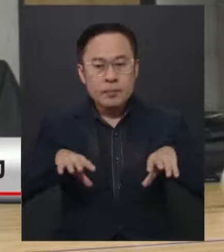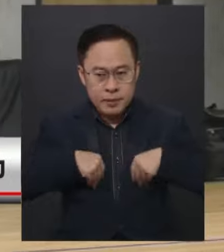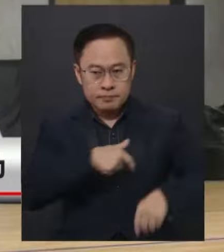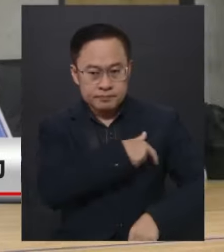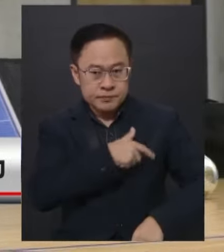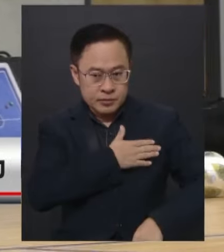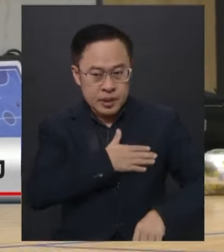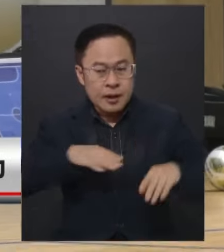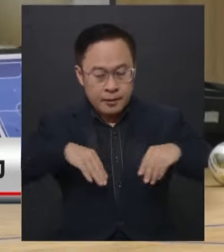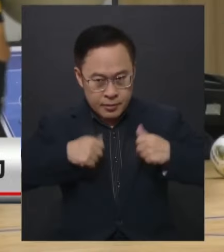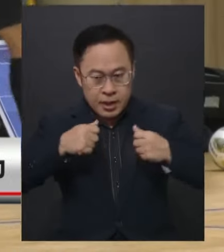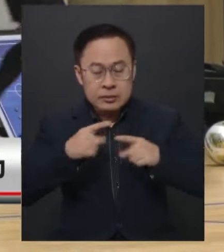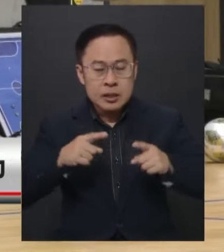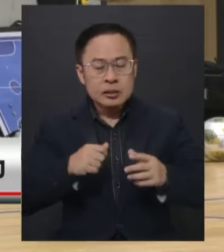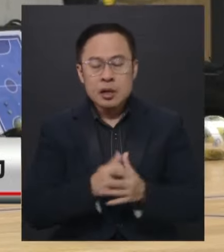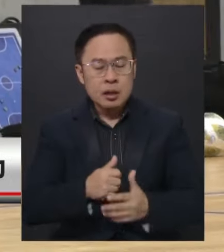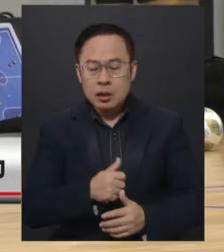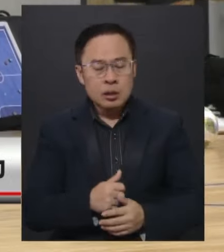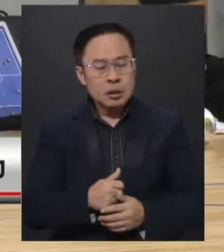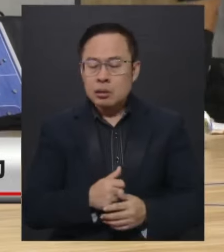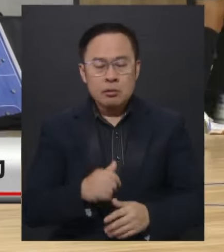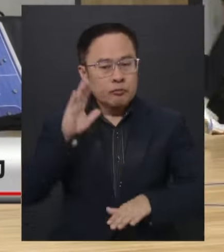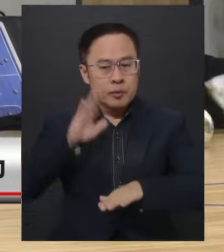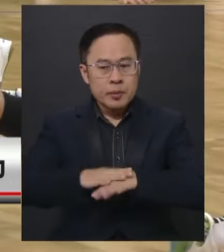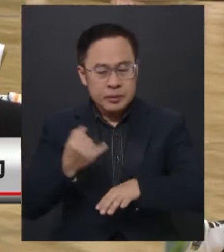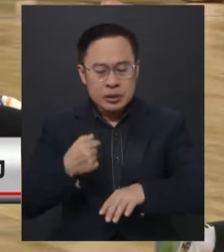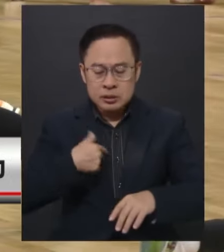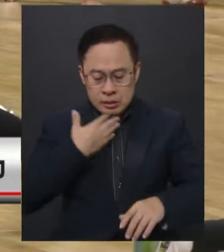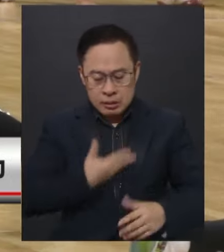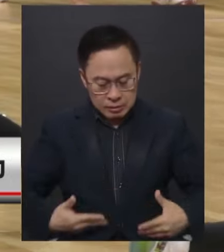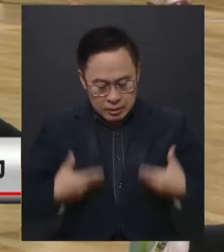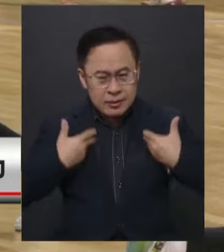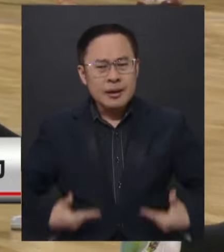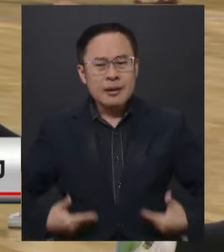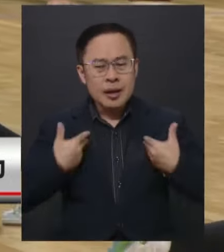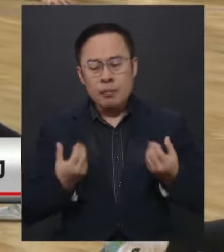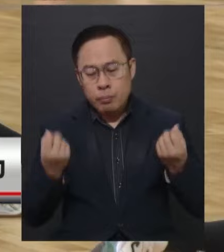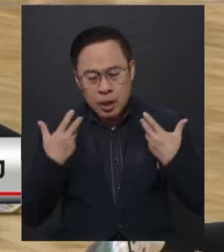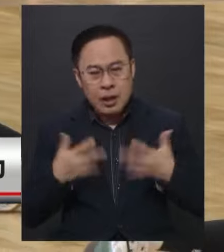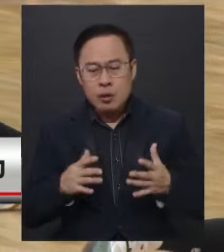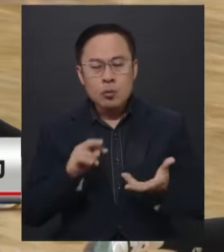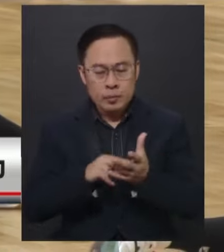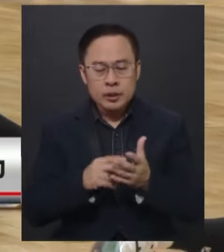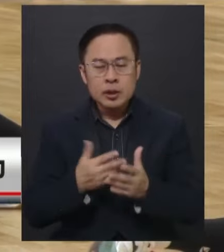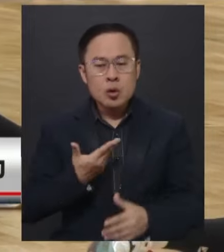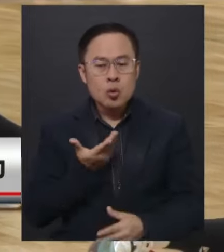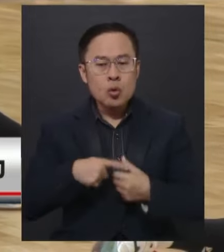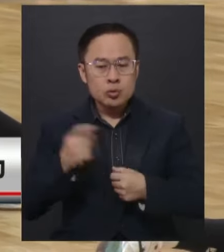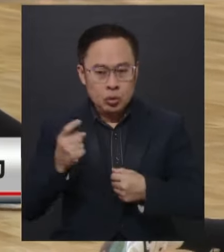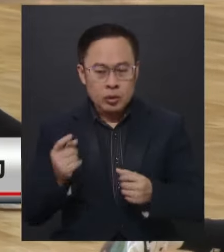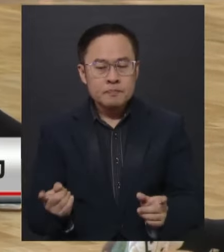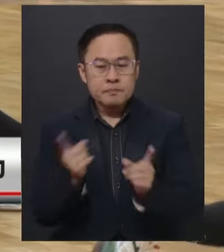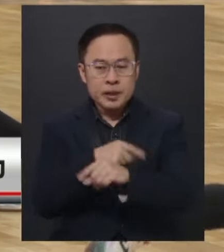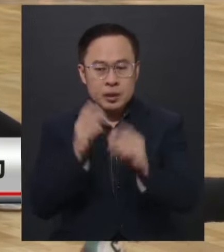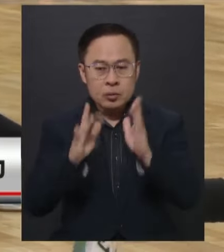ลงานได้ก็จะพร้อมเปิดทางให้กับรุ่นน้องได้ขึ้นมาแทนที่นะครับซึ่งเจ้าอามนี่ถือเป็นตำนานนักฟุตซอลทีมชาติไทยเล